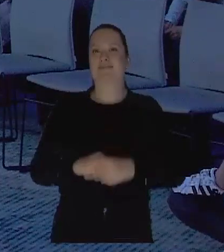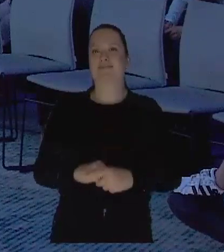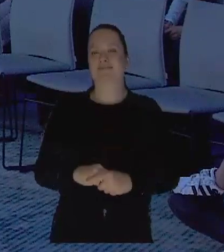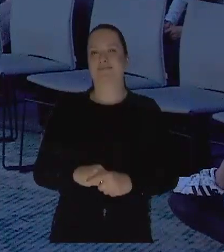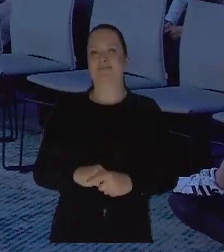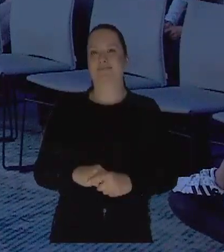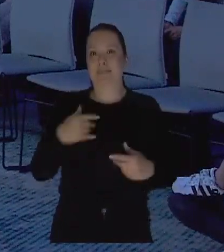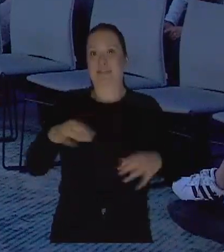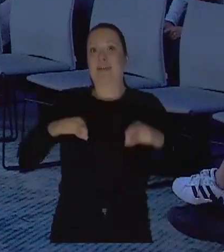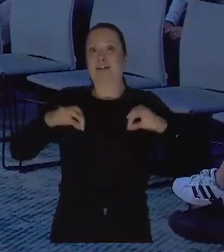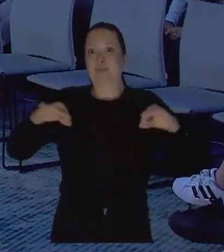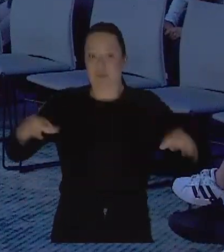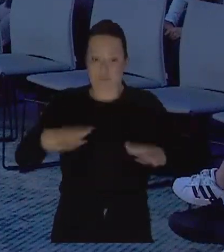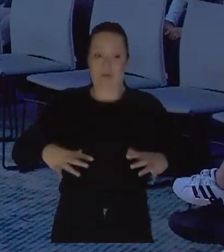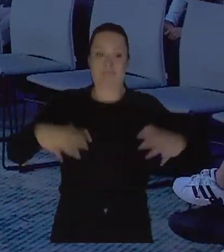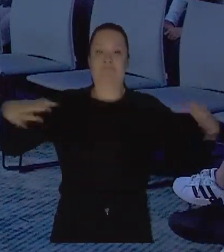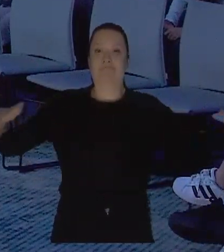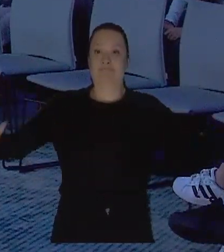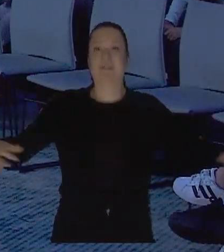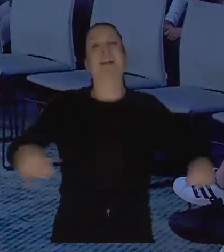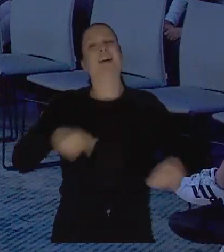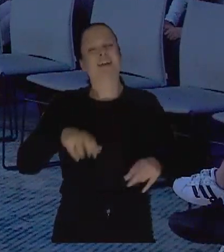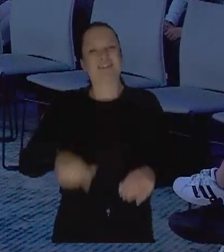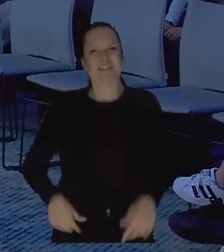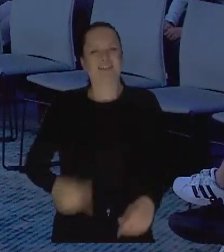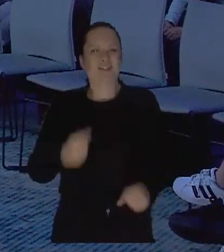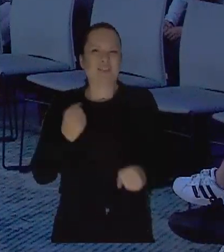że suknia była przeogromna, ale niestety utrudniała